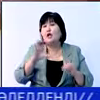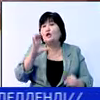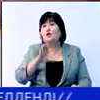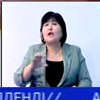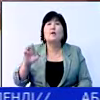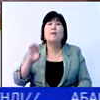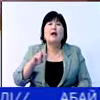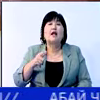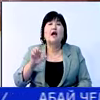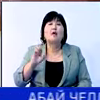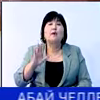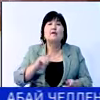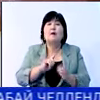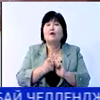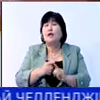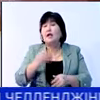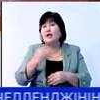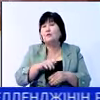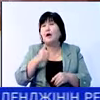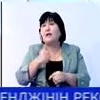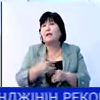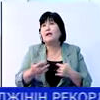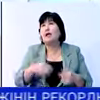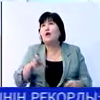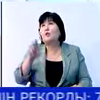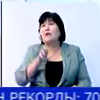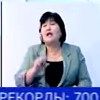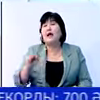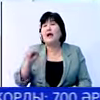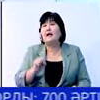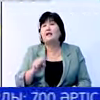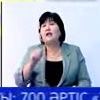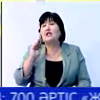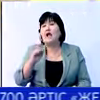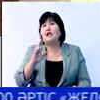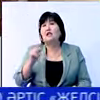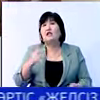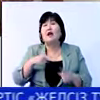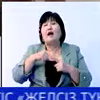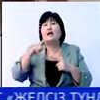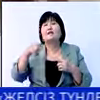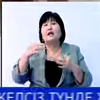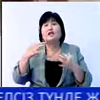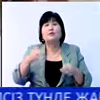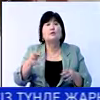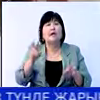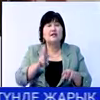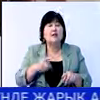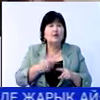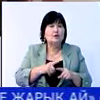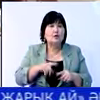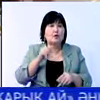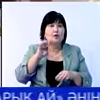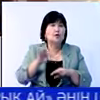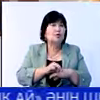Сұлтанәлі Балғабаев аударған. Спектакльде басты кейіпкер Бернард әйелі Жаклинді үйінен жаққа жіберудің амалдарын іздейді. Себебі ол